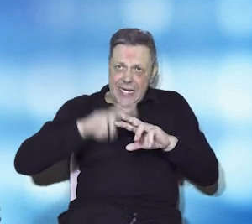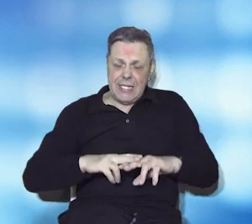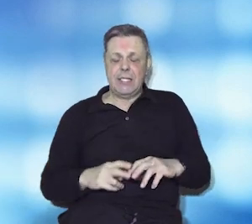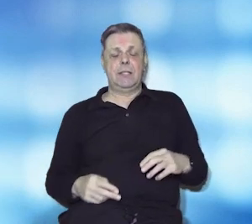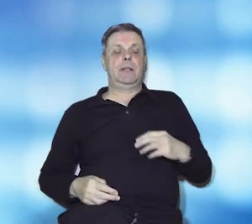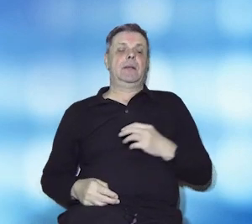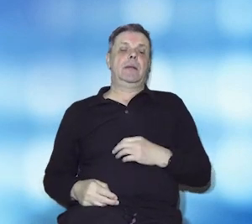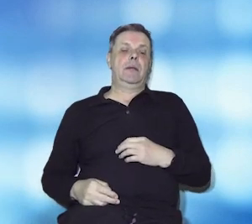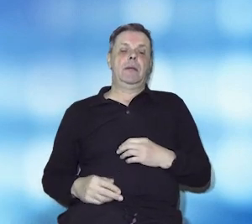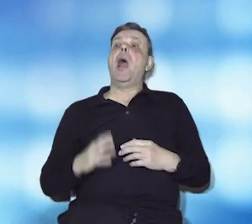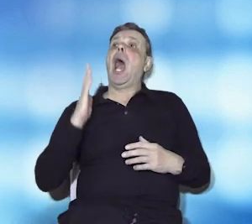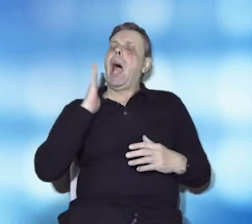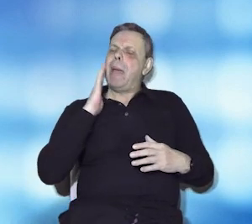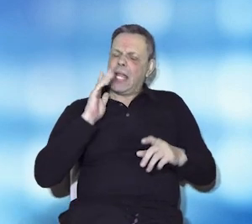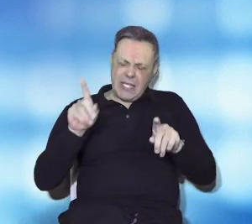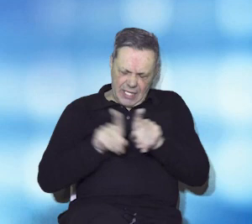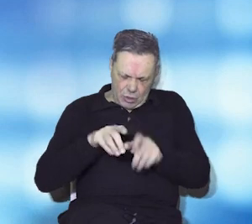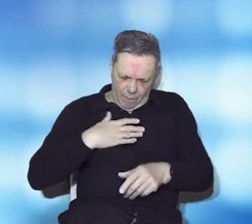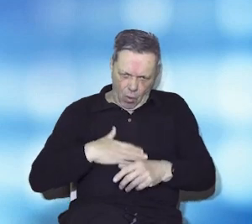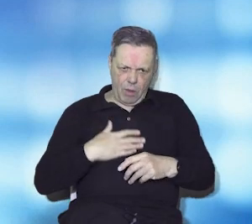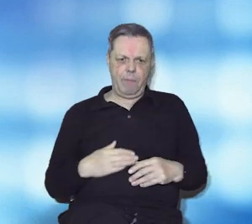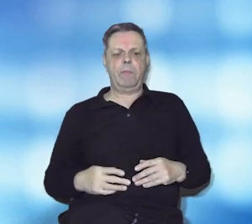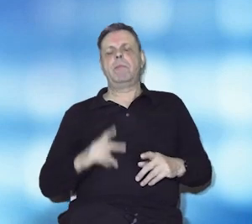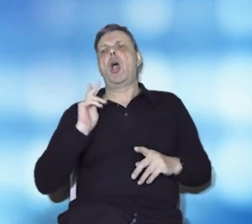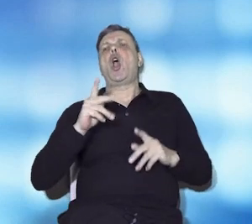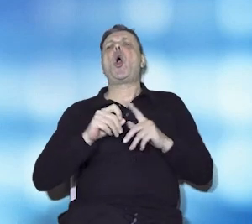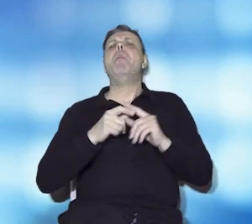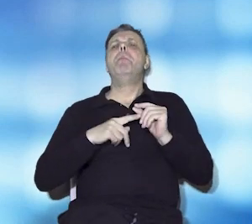Volim i ove američke skladatelje, ovako malo Coplanda ili...